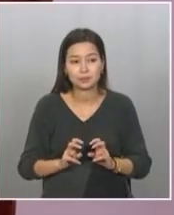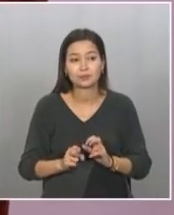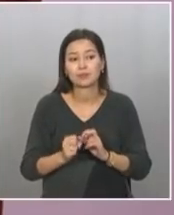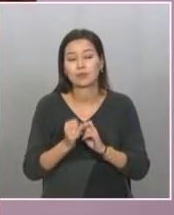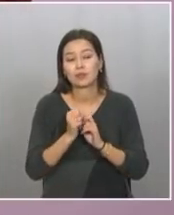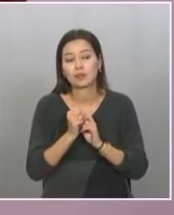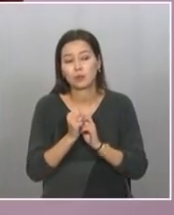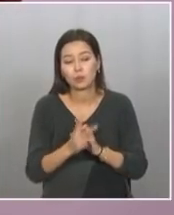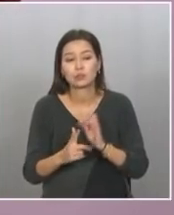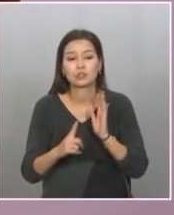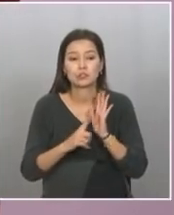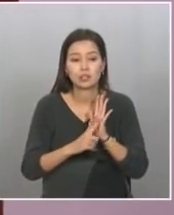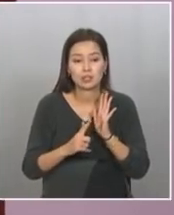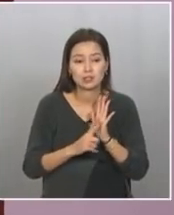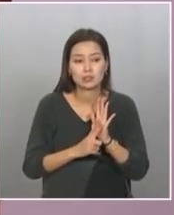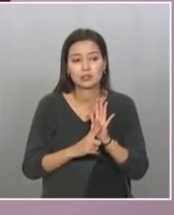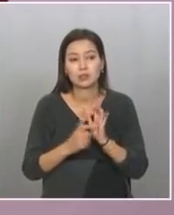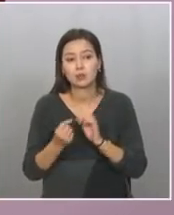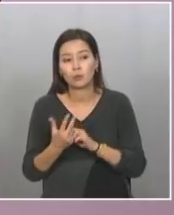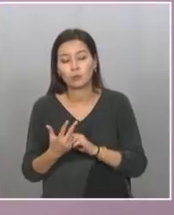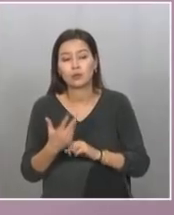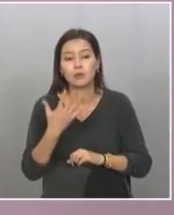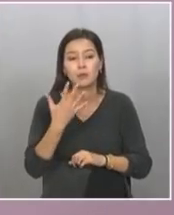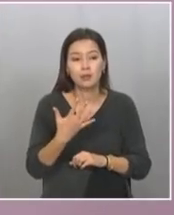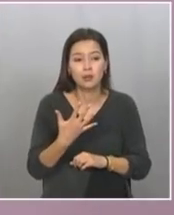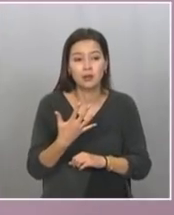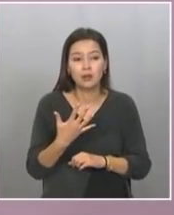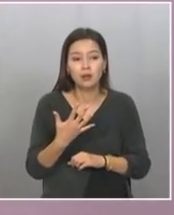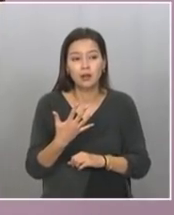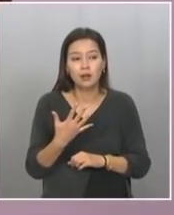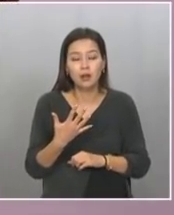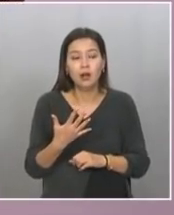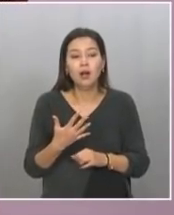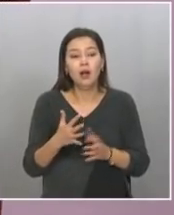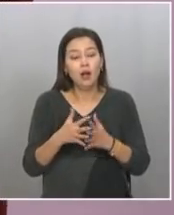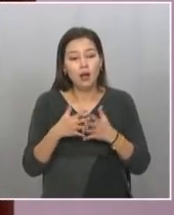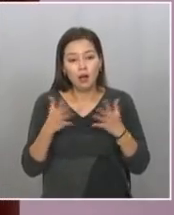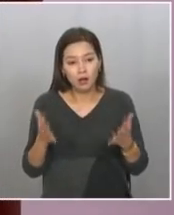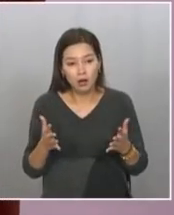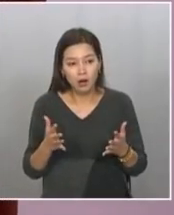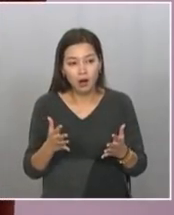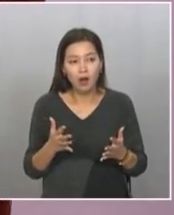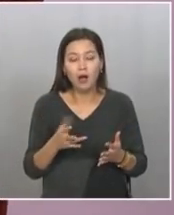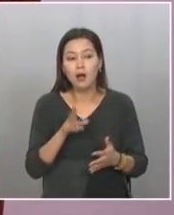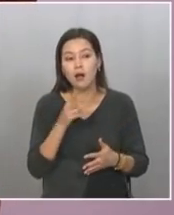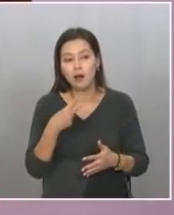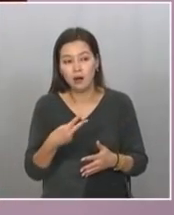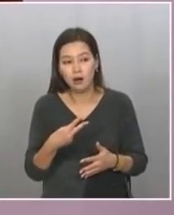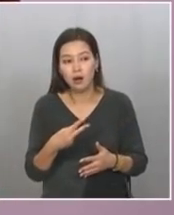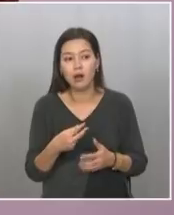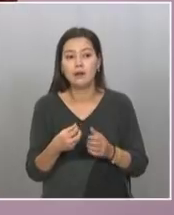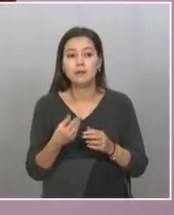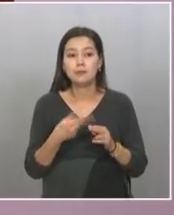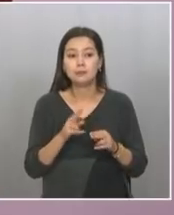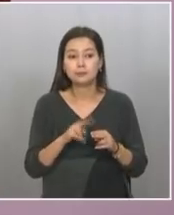13-тен 7 бөлшегі 13-тен 5 бөлшегінен артық. 15-тен 7